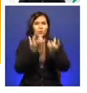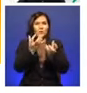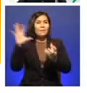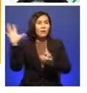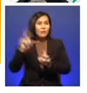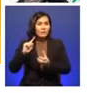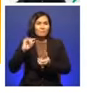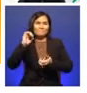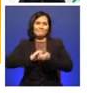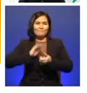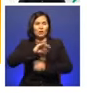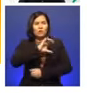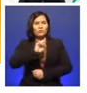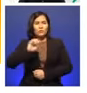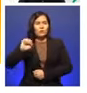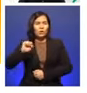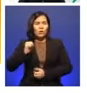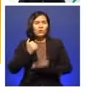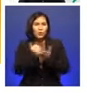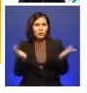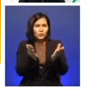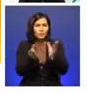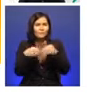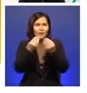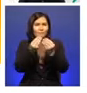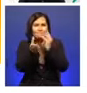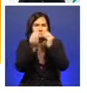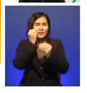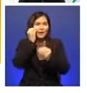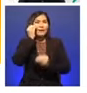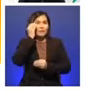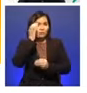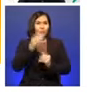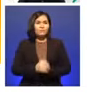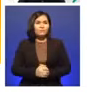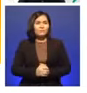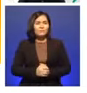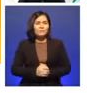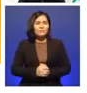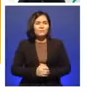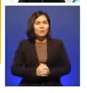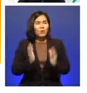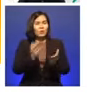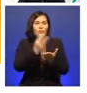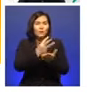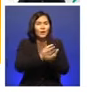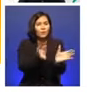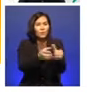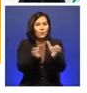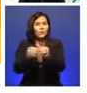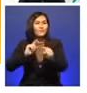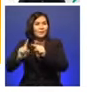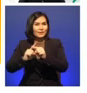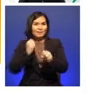ราไปร่วมสร้างการเรียนรู้ในเรื่องนี้นะครับแล้วก็คิดว่าได้มีการผนึกพลังจากนักวิชาการกลุ่มต่างๆเพื่อขับ